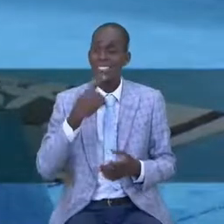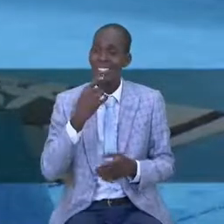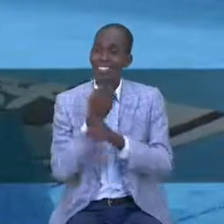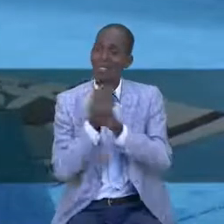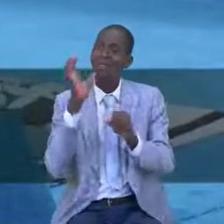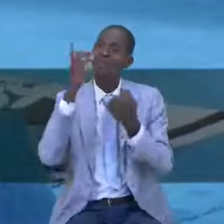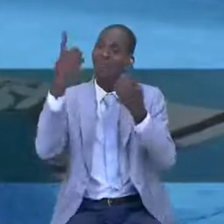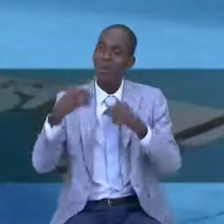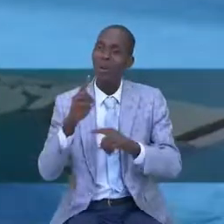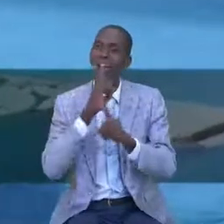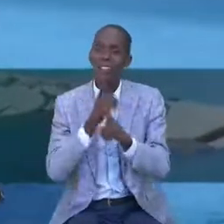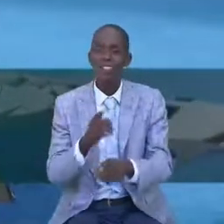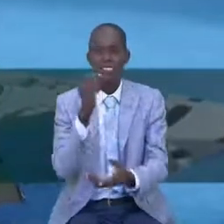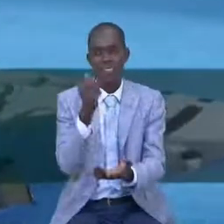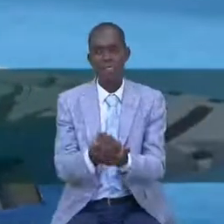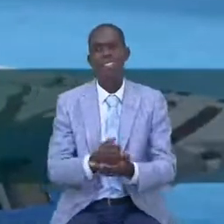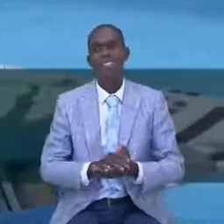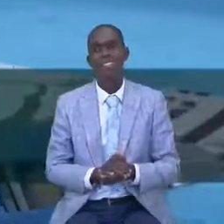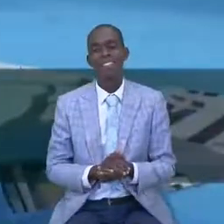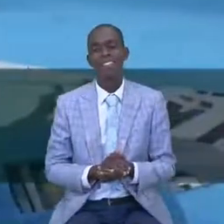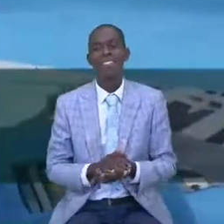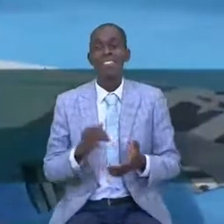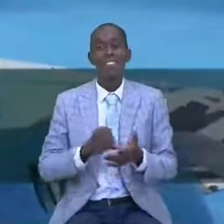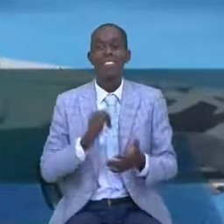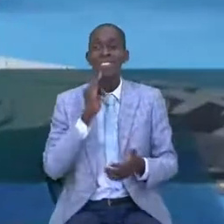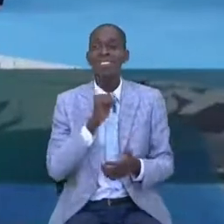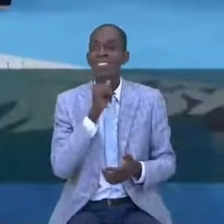viendra. Je dis le salut viendra.